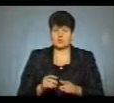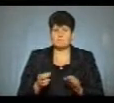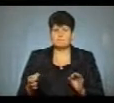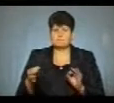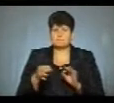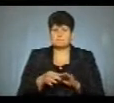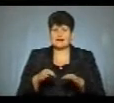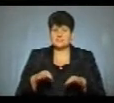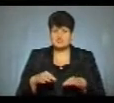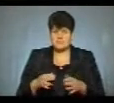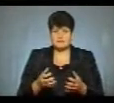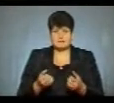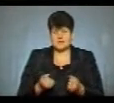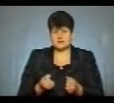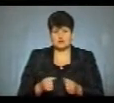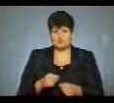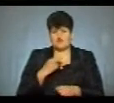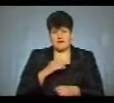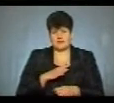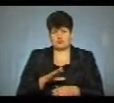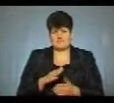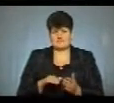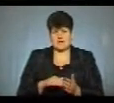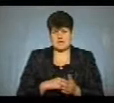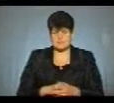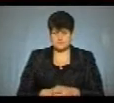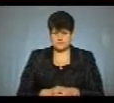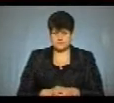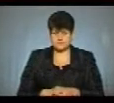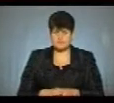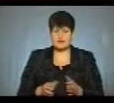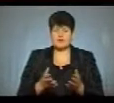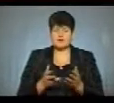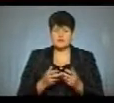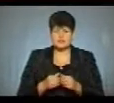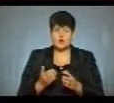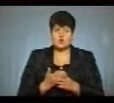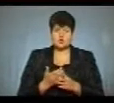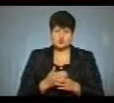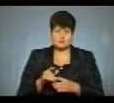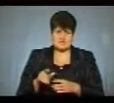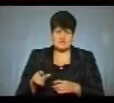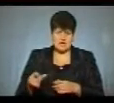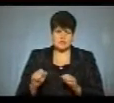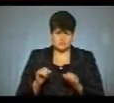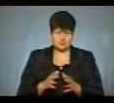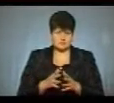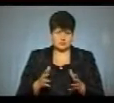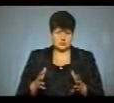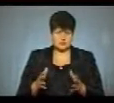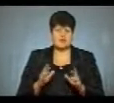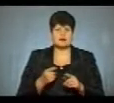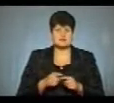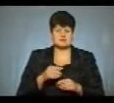причеп не буде братися до уваги взагалі. Тобто кількість субсидіантів може побільшати, як розумієте